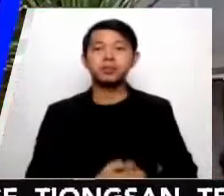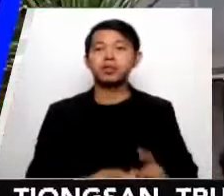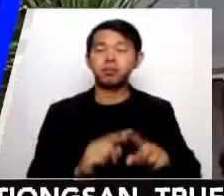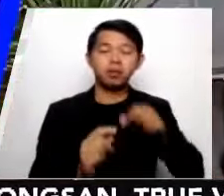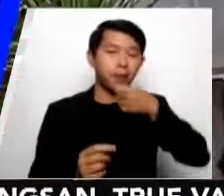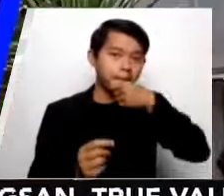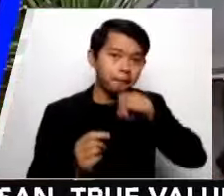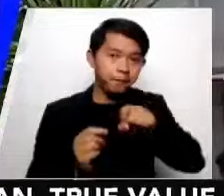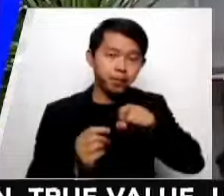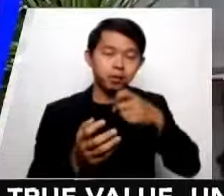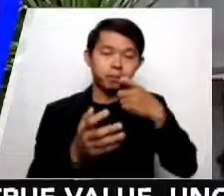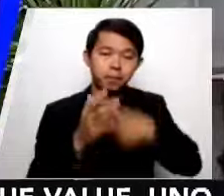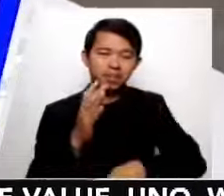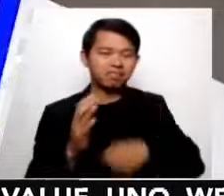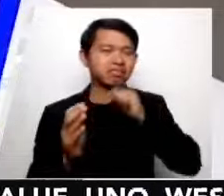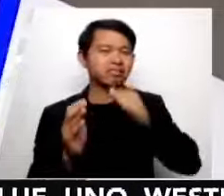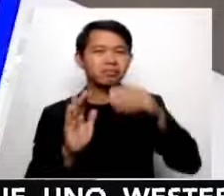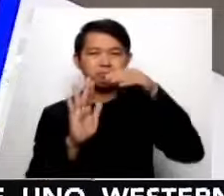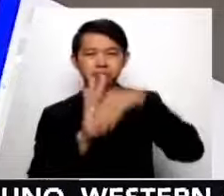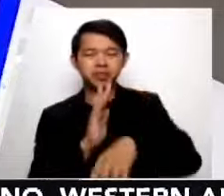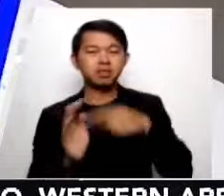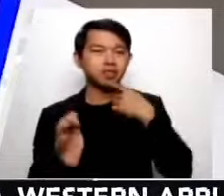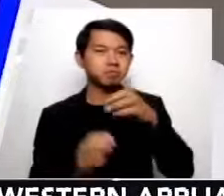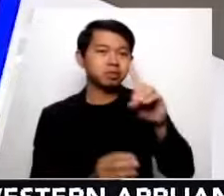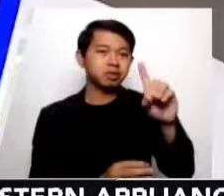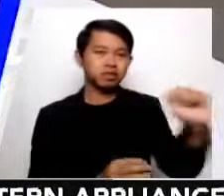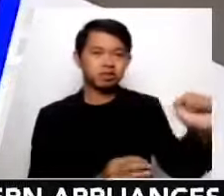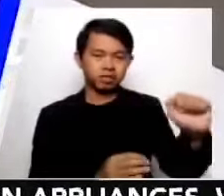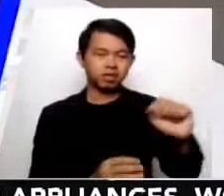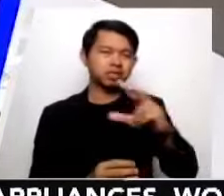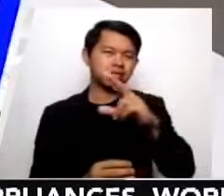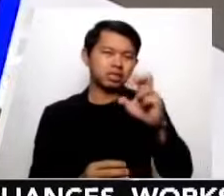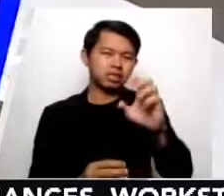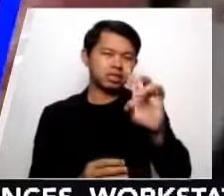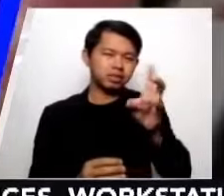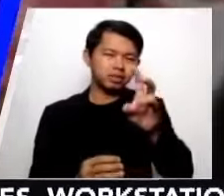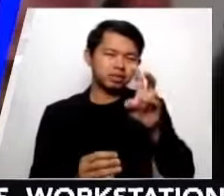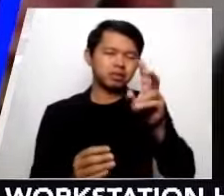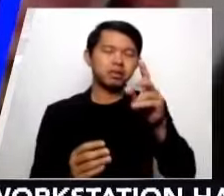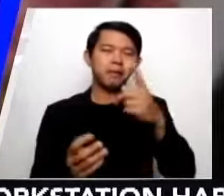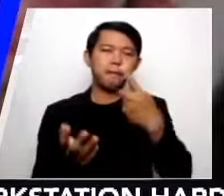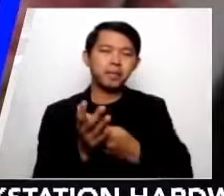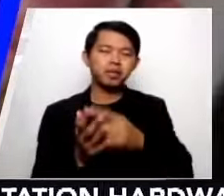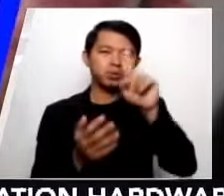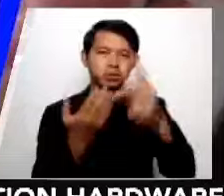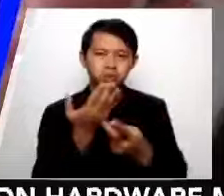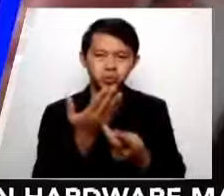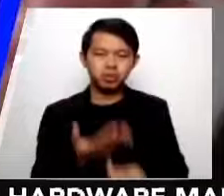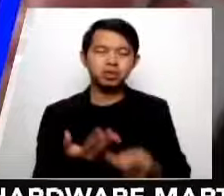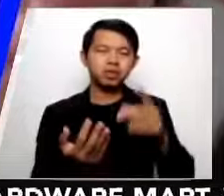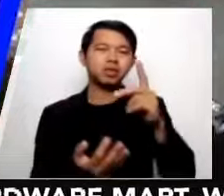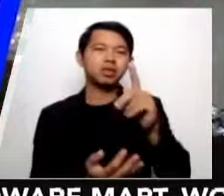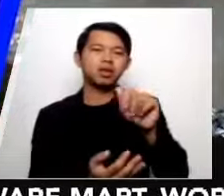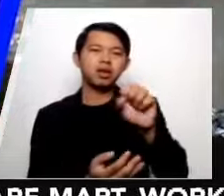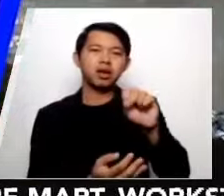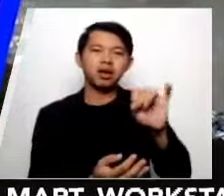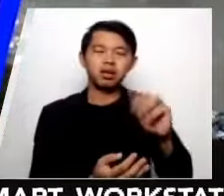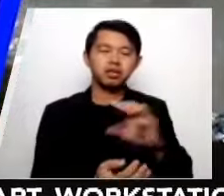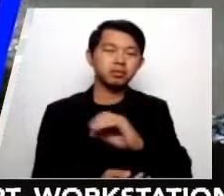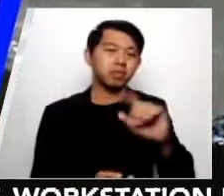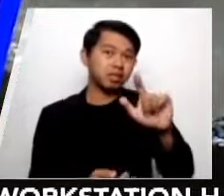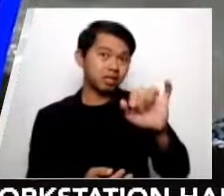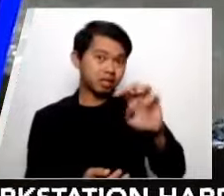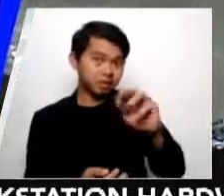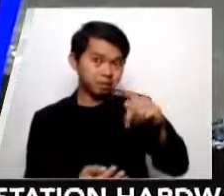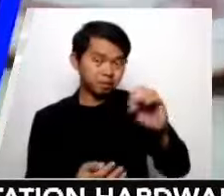Sa monitoring ng DA, umaabot ng 370 pesos ang kilo ng kasim, hanggang 400 naman ang liempo. Sabi